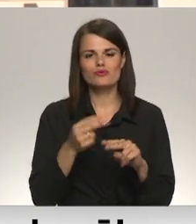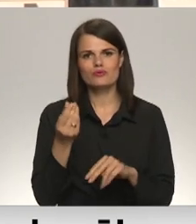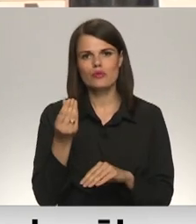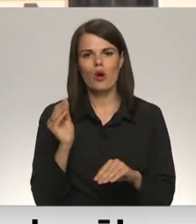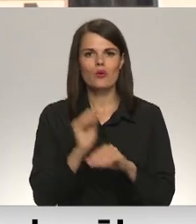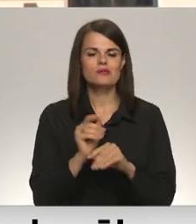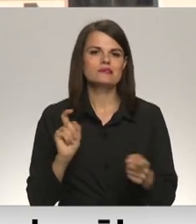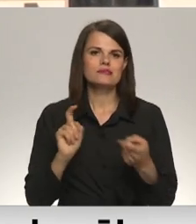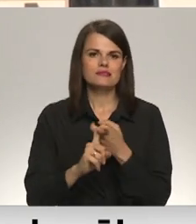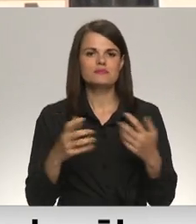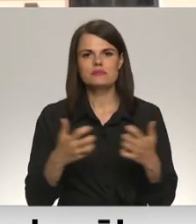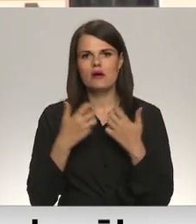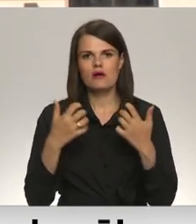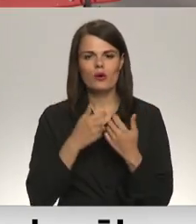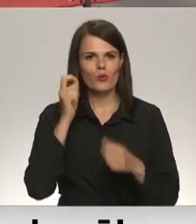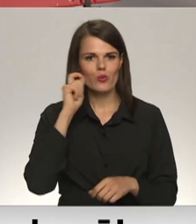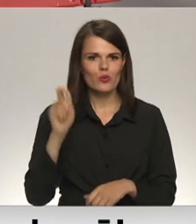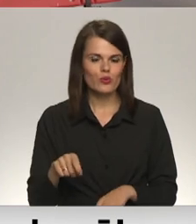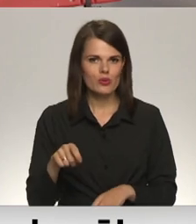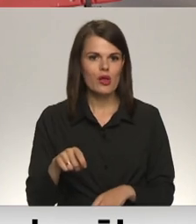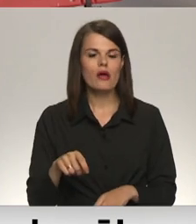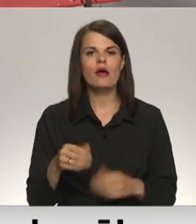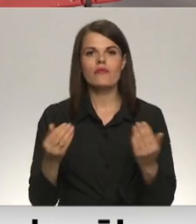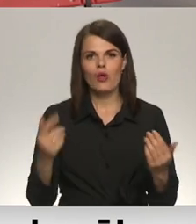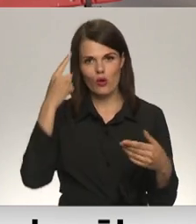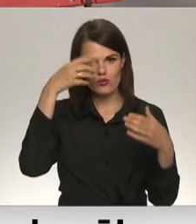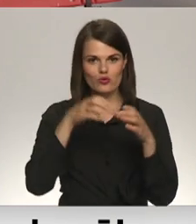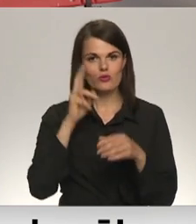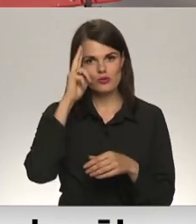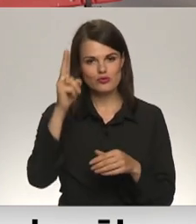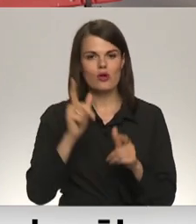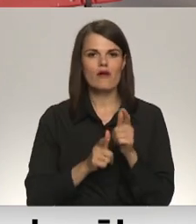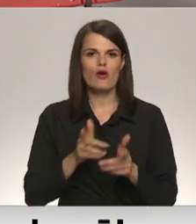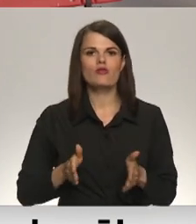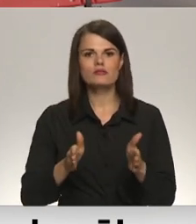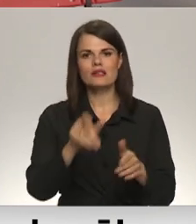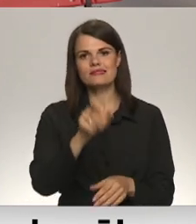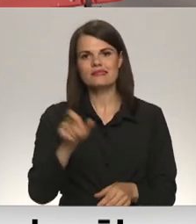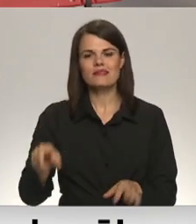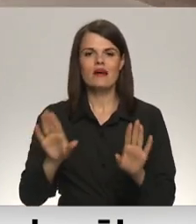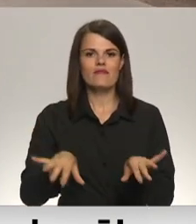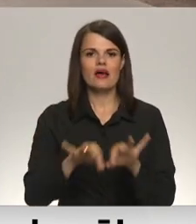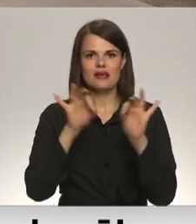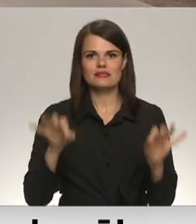summa saistībā ar kara darbību Ukrainā. Pašlaik domi sola, ka veloceliņu iedzīvotāji